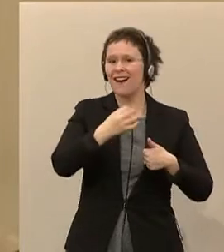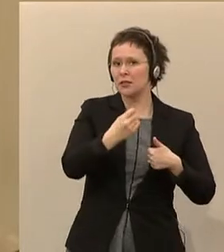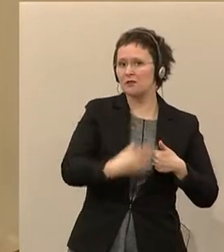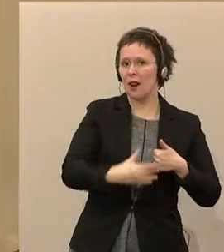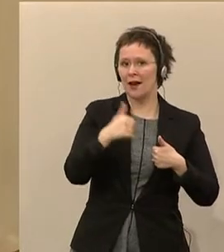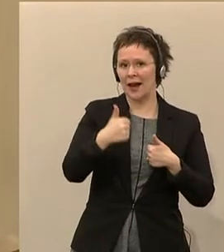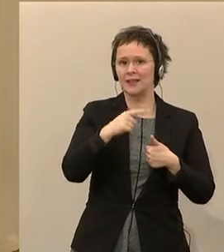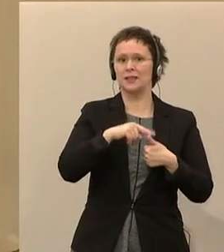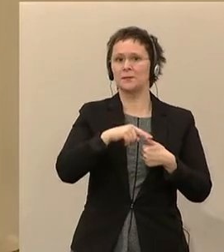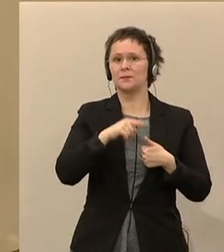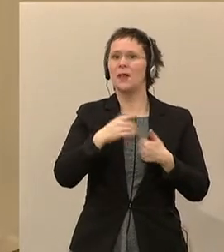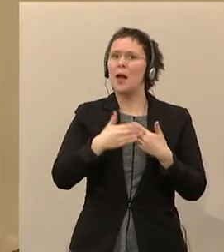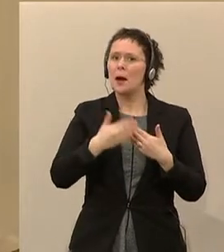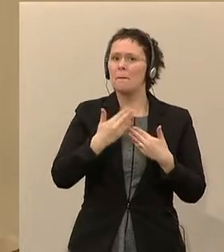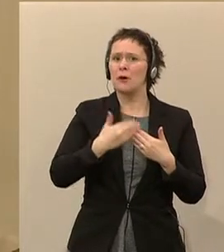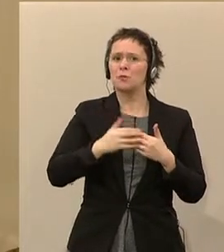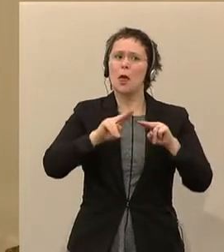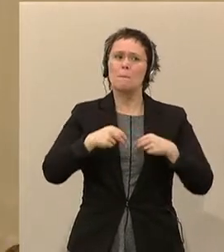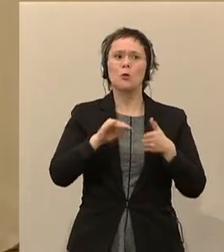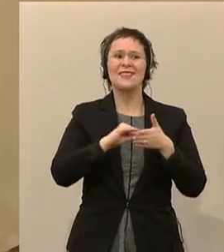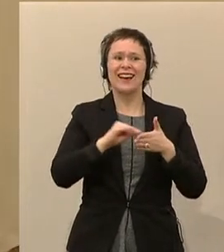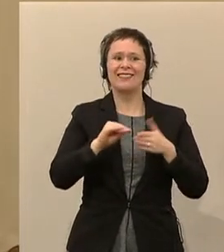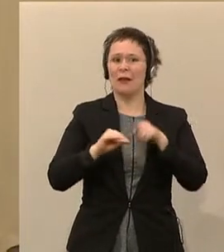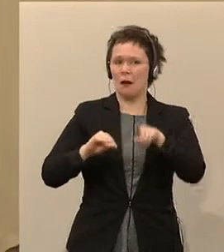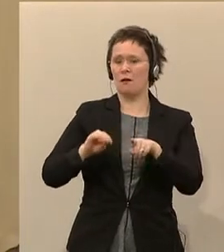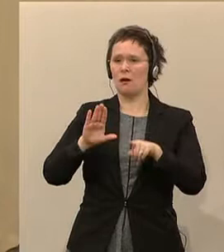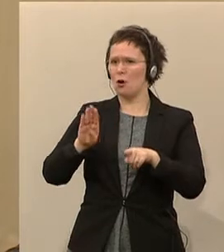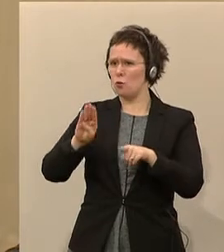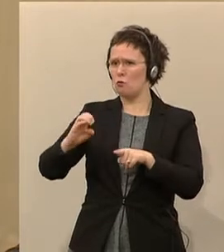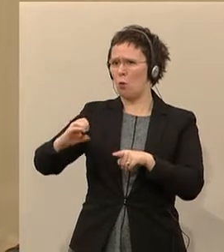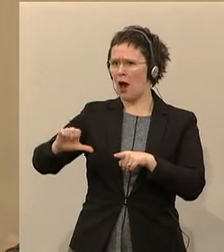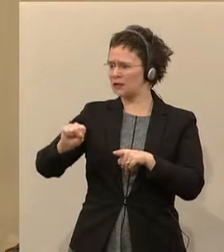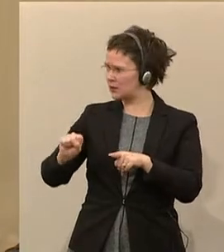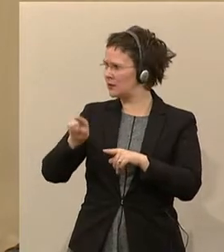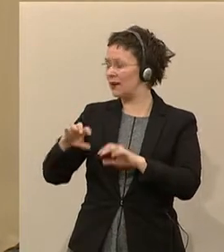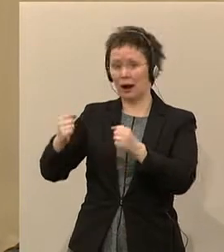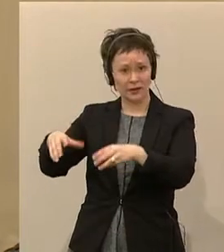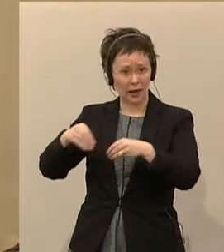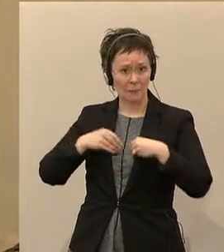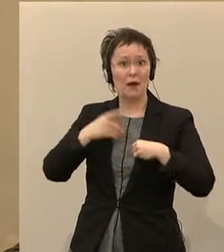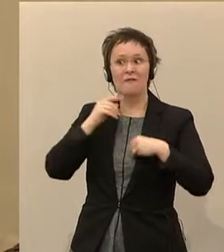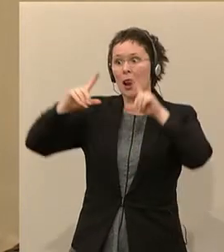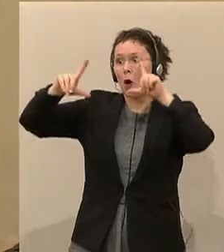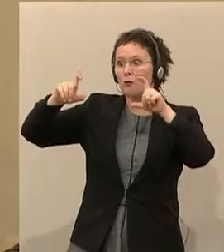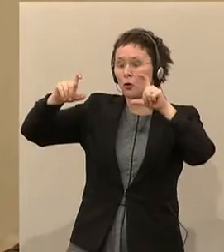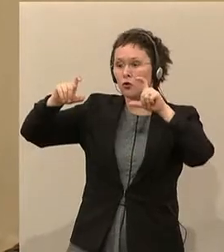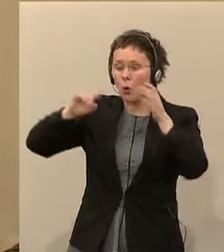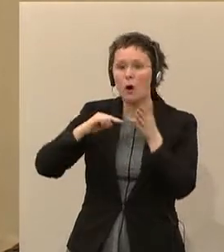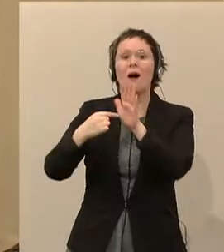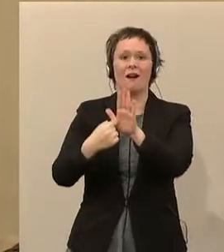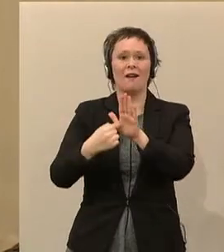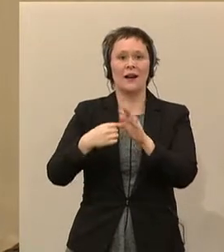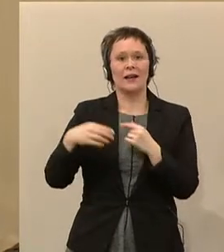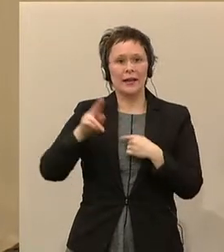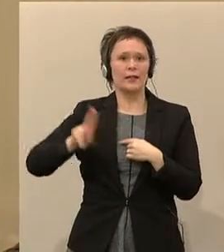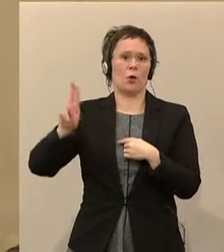FPÖ-Funktionär Andreas Bors konnte sein Bundesratsmandat nicht annehmen, weil ein Foto aufgetaucht ist, das ihn in Hitlergrußpose zeigt. Einzelfall